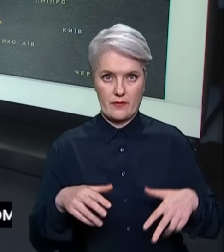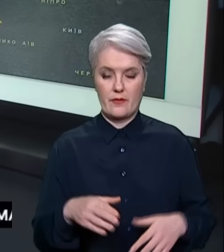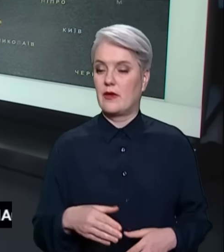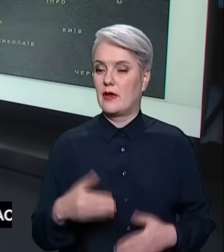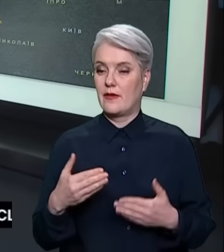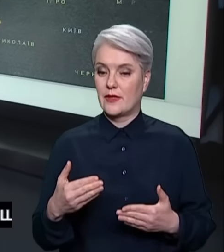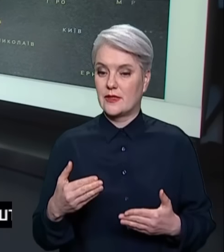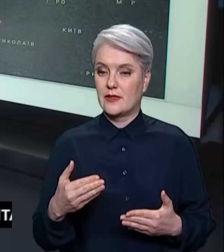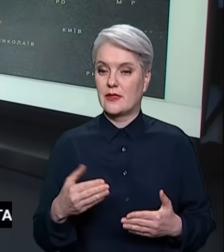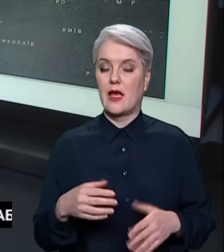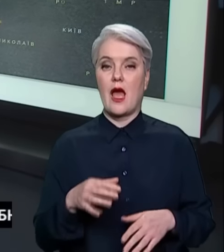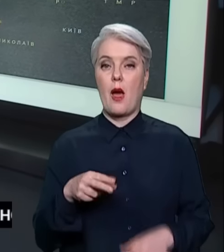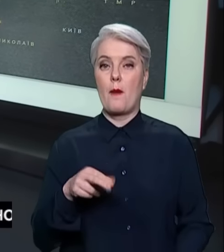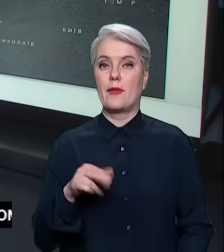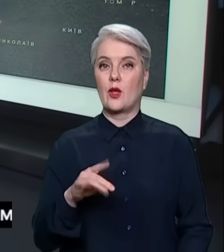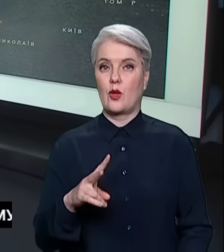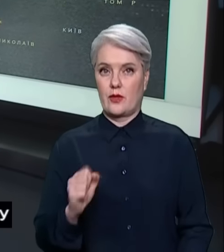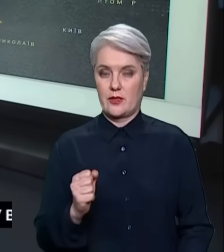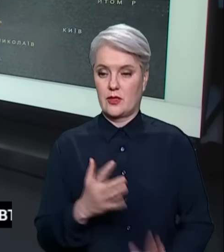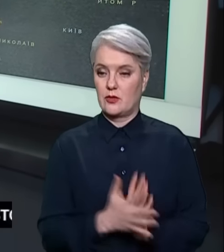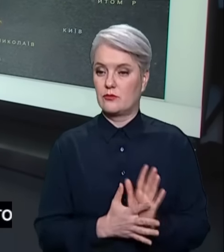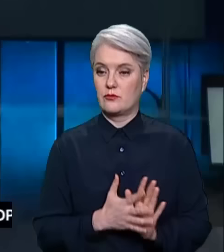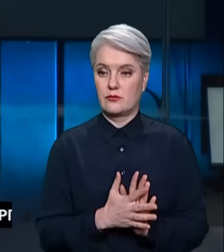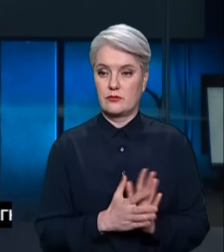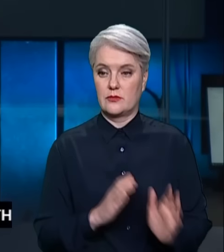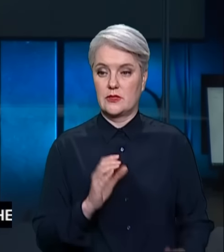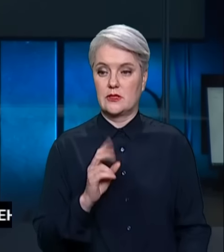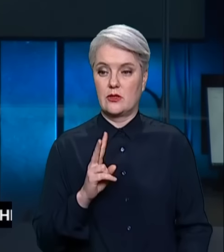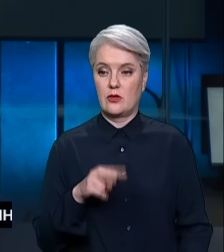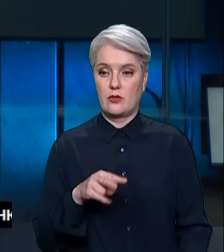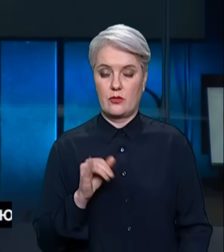студії Майя Підгородецька. Жестовою мовою перекладає Тетяна Журкова.